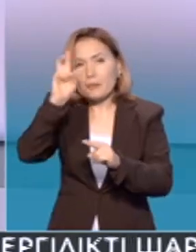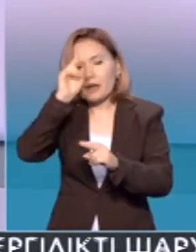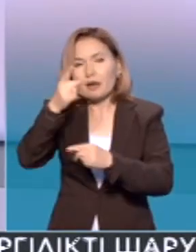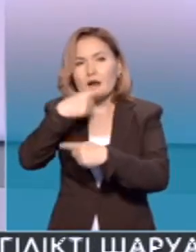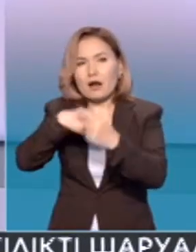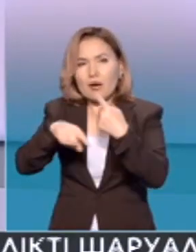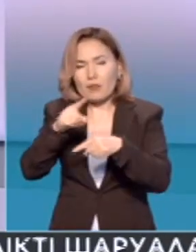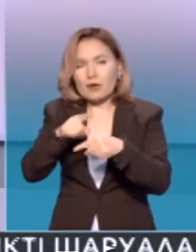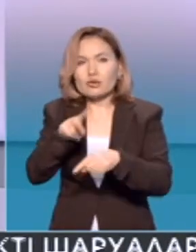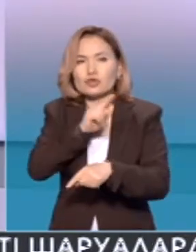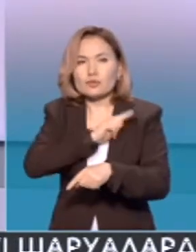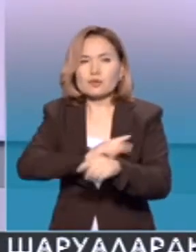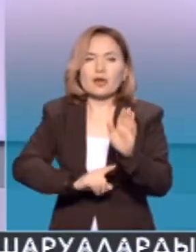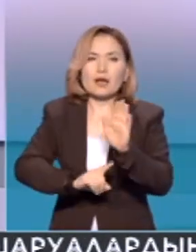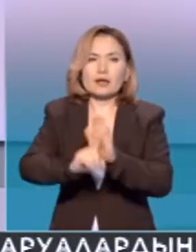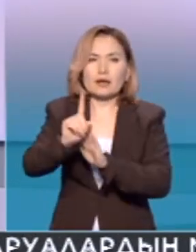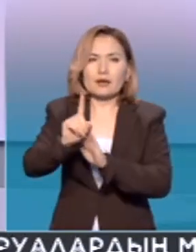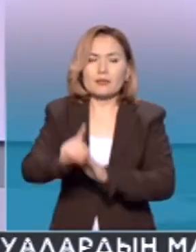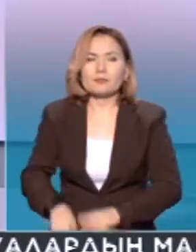қайтару жұмыстарын қолға алды.